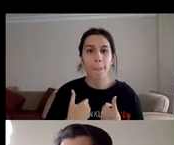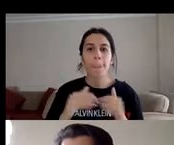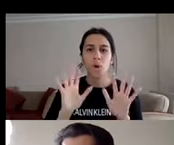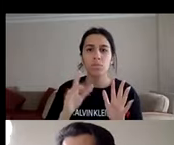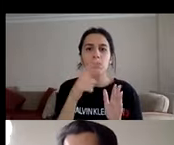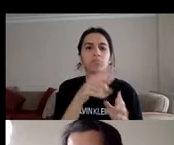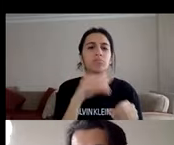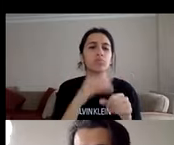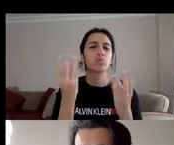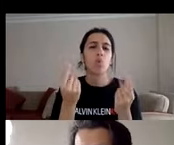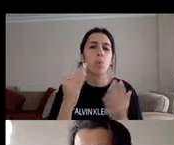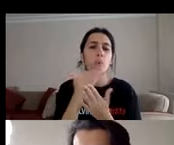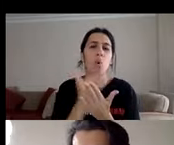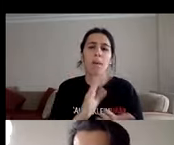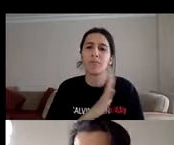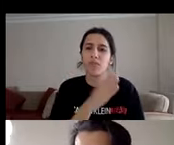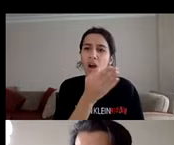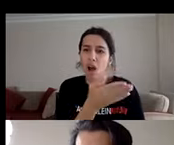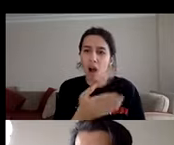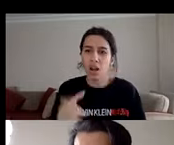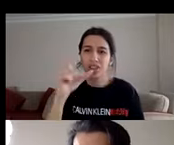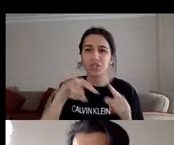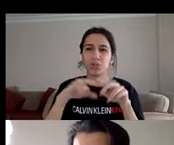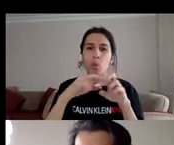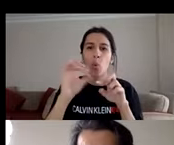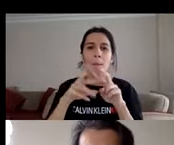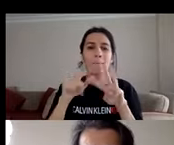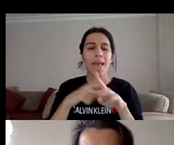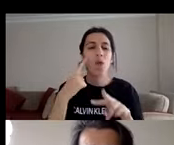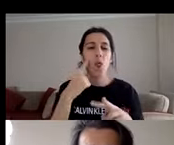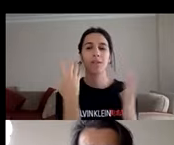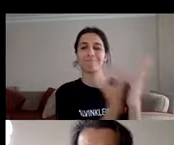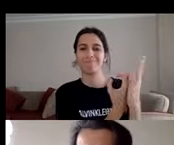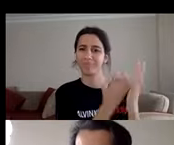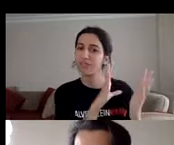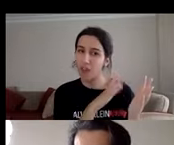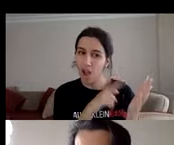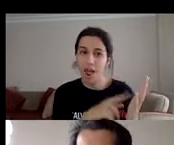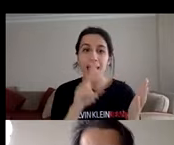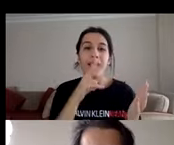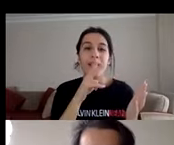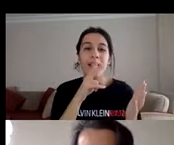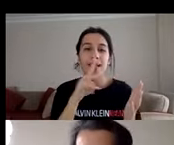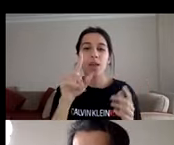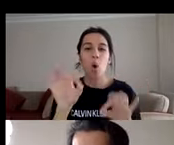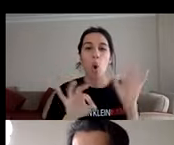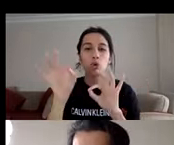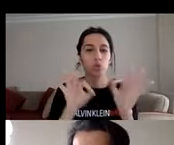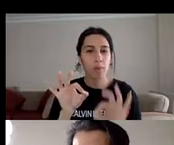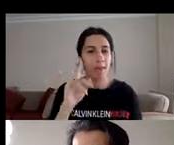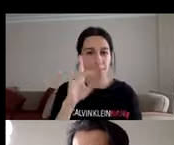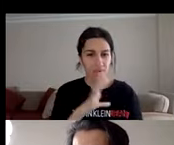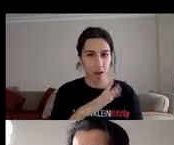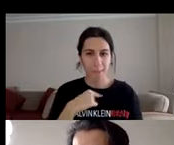var arkadaşlar. Chrome tarayıcınıza extension, uzantılar kurabiliyorsunuz. İşte mesela renk kontrastını ölçen, birazdan bir liste göstereceğim